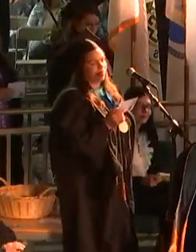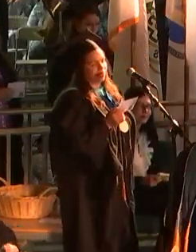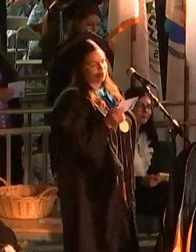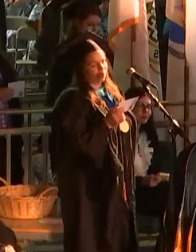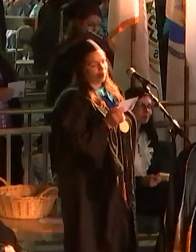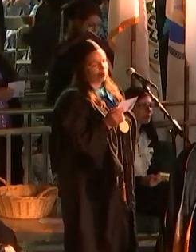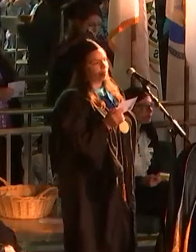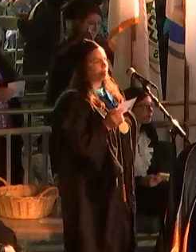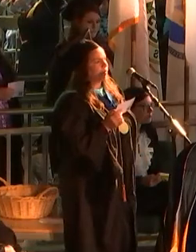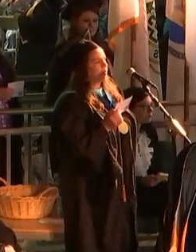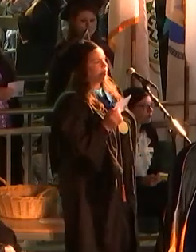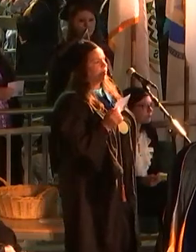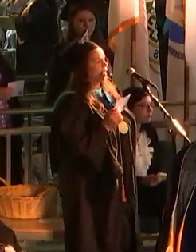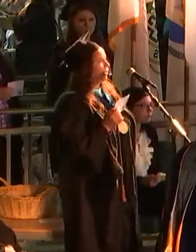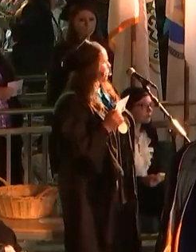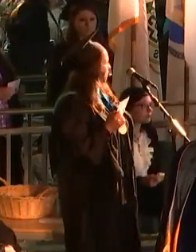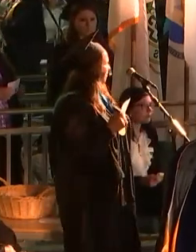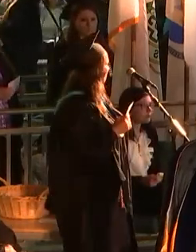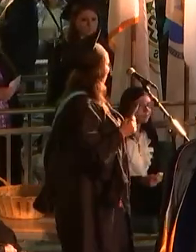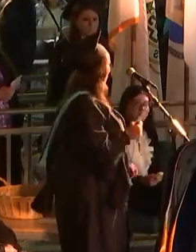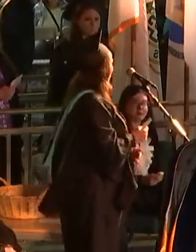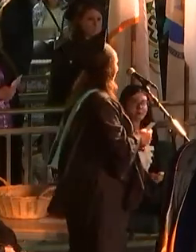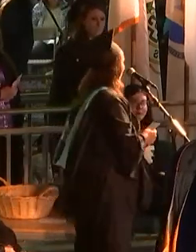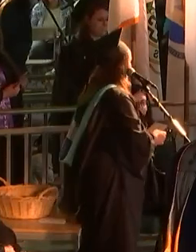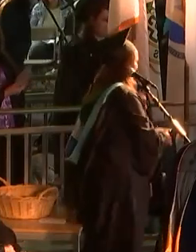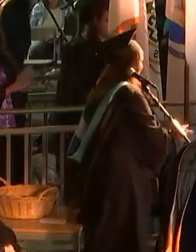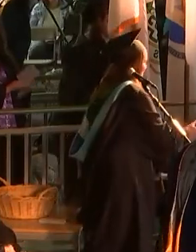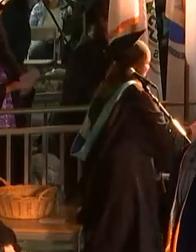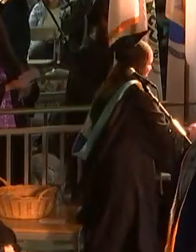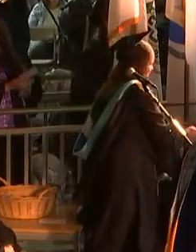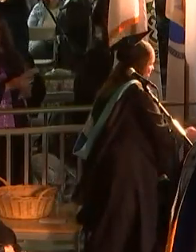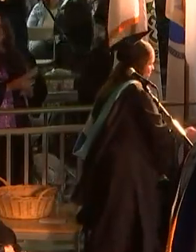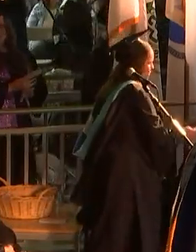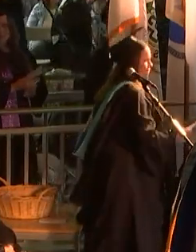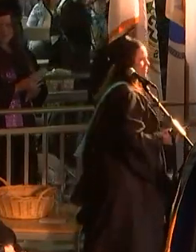Abigail Lynn Bentz, summa cum laude.